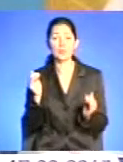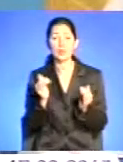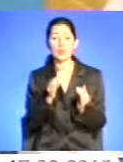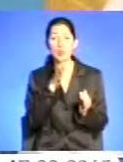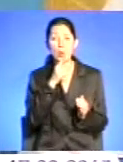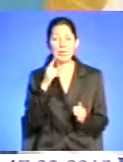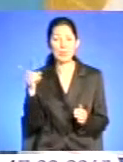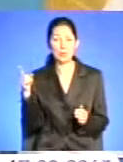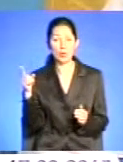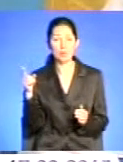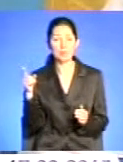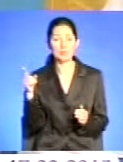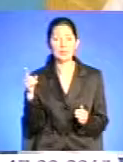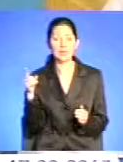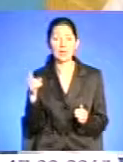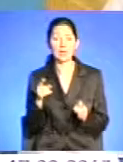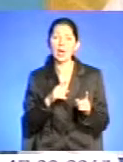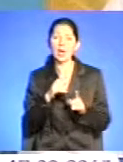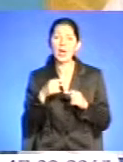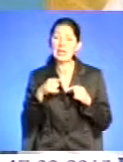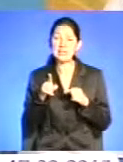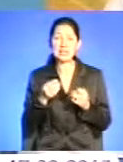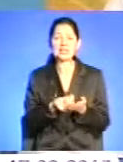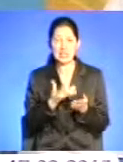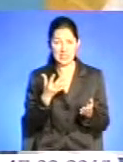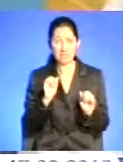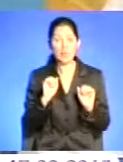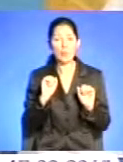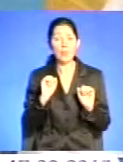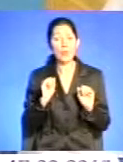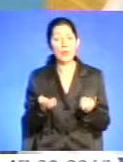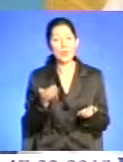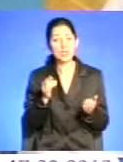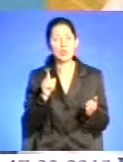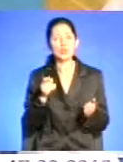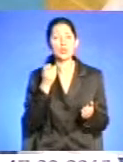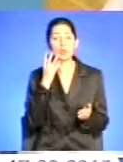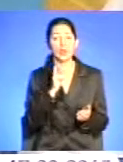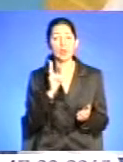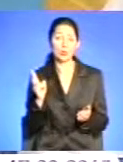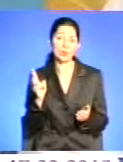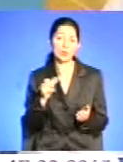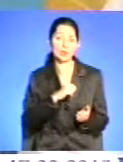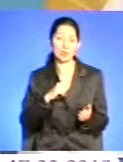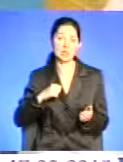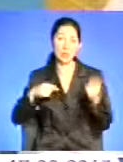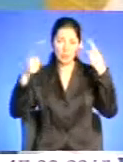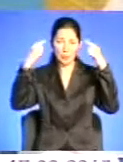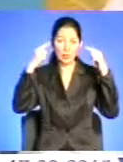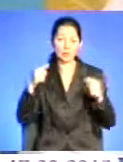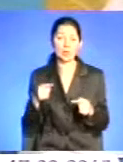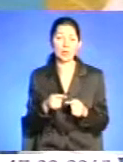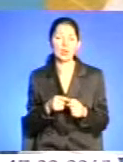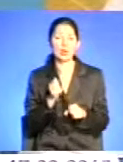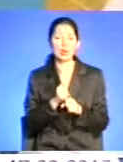короткотермінові всплески ціни можливі тільки тоді, коли хтось задасться ціллю зробити паніку на ринку. Так як було це